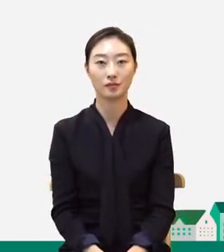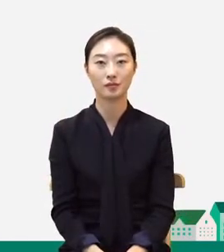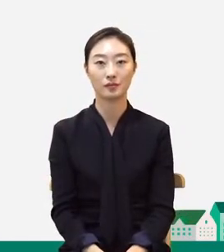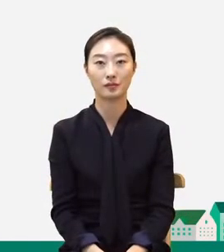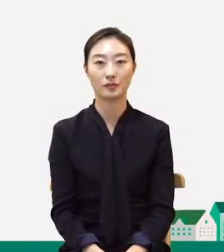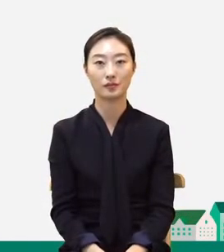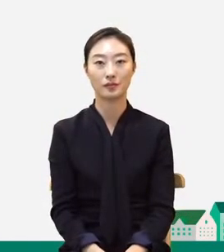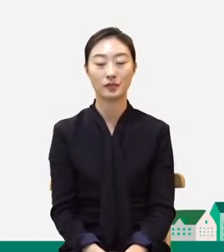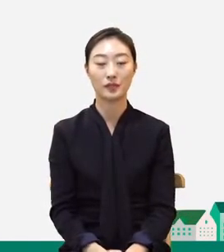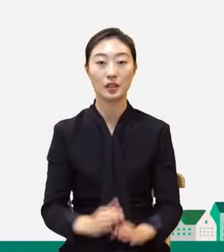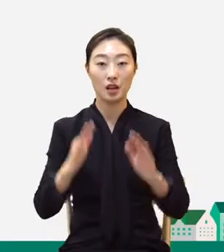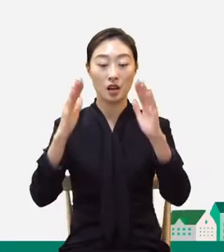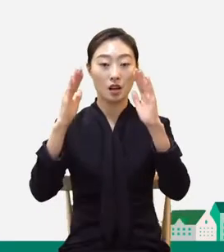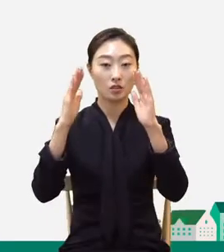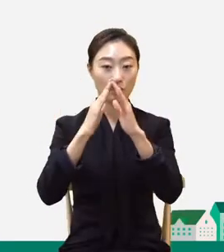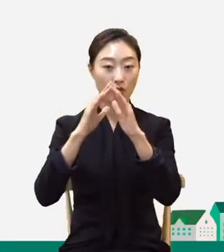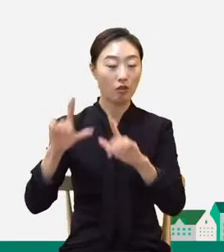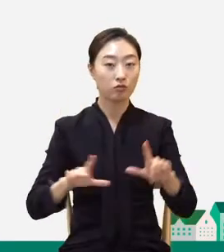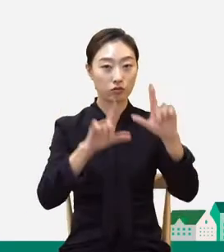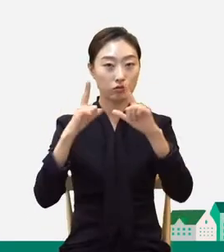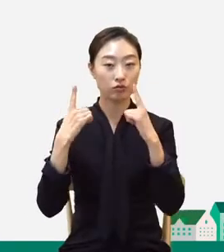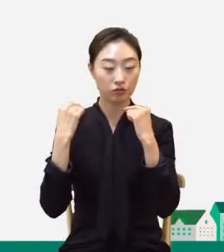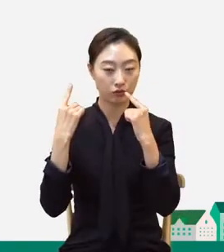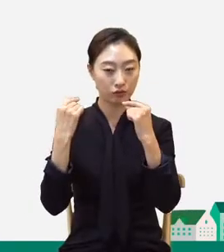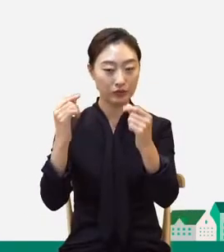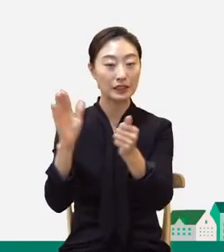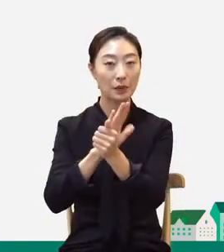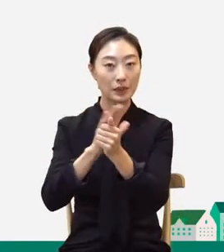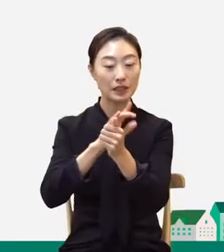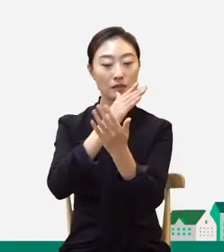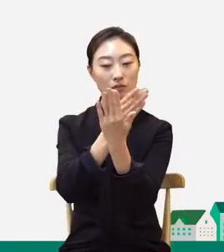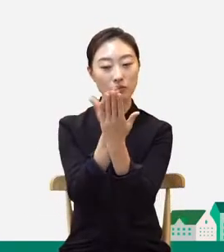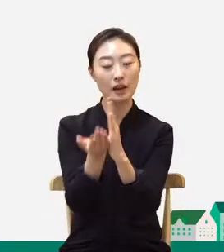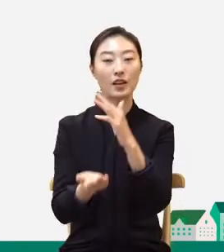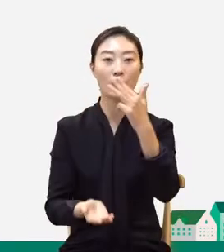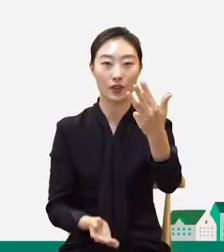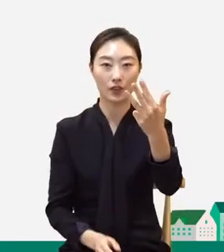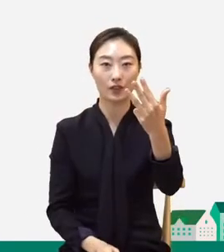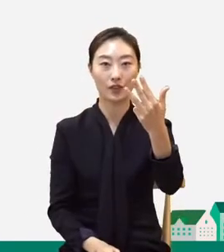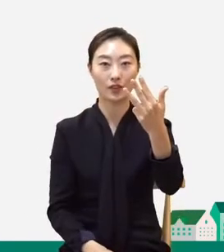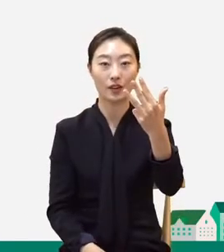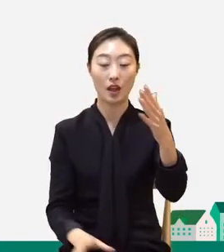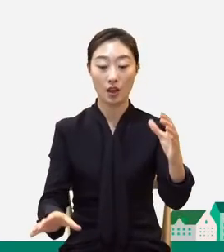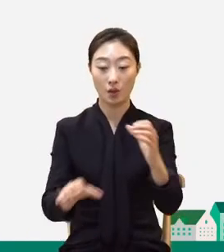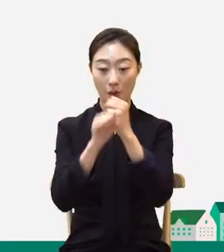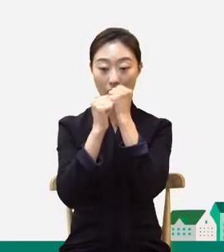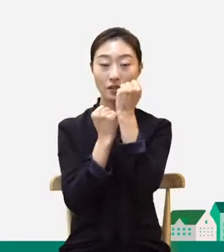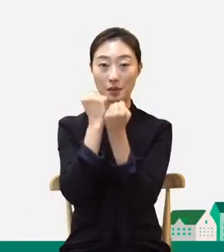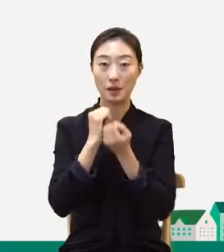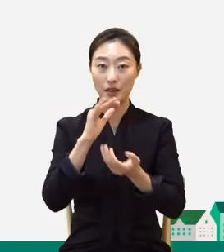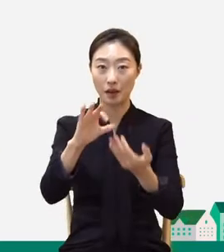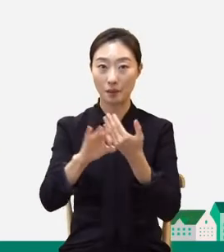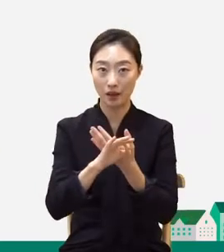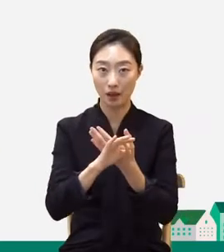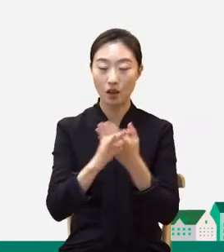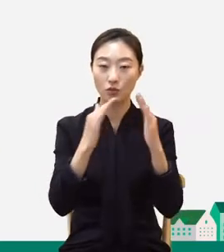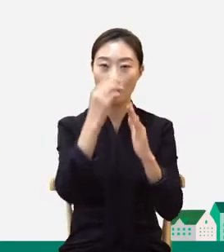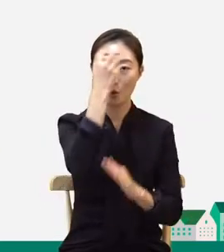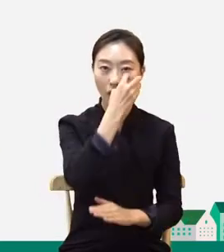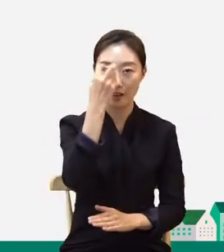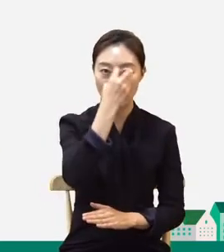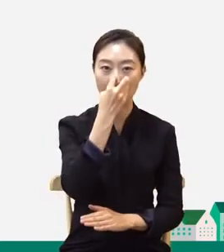주거유지 지원 서비스는 이제 구체적으로 들어가면 8가지인데요. 이렇게 요약해서 얘기를 한다면 주거관리